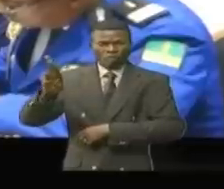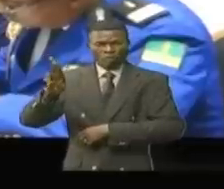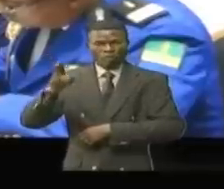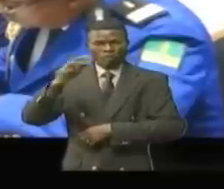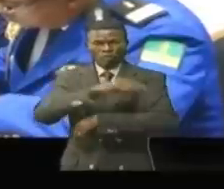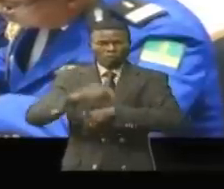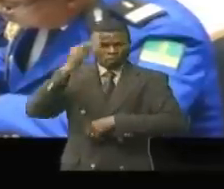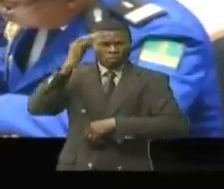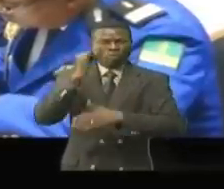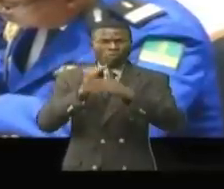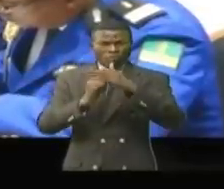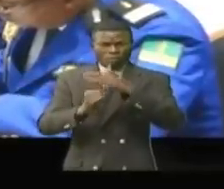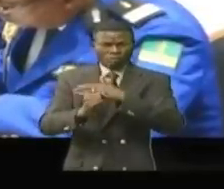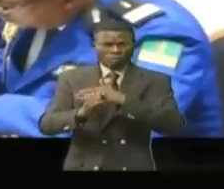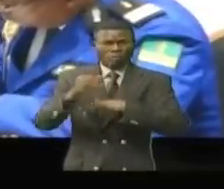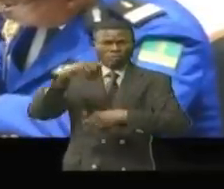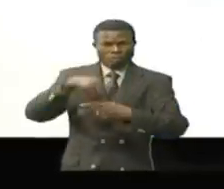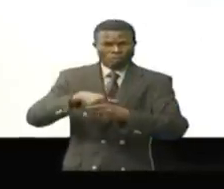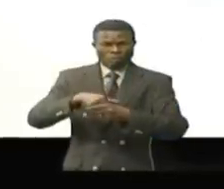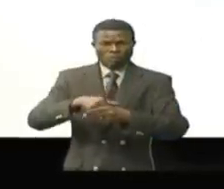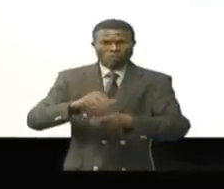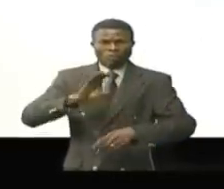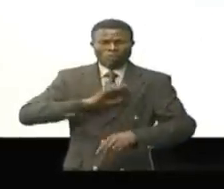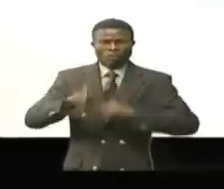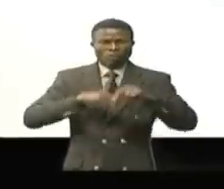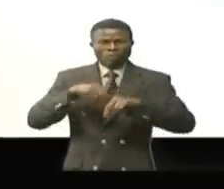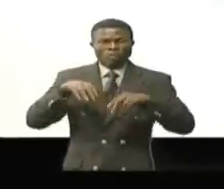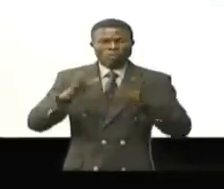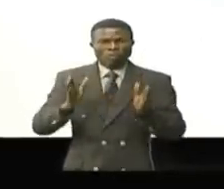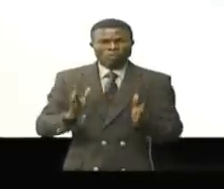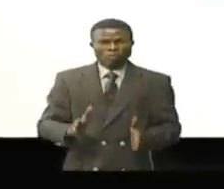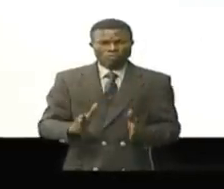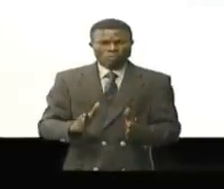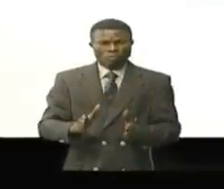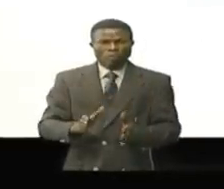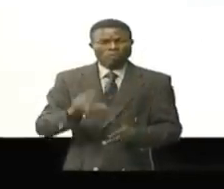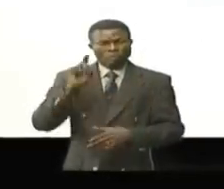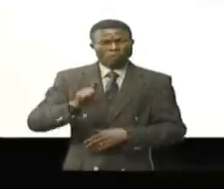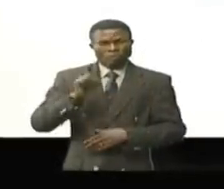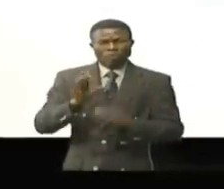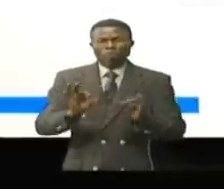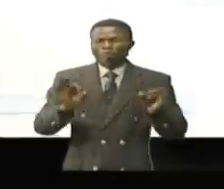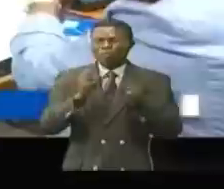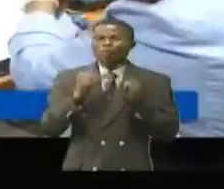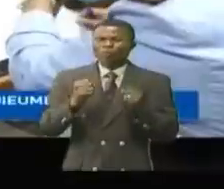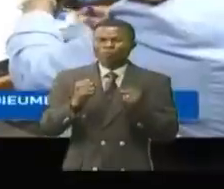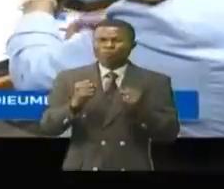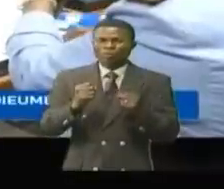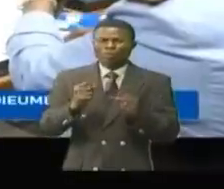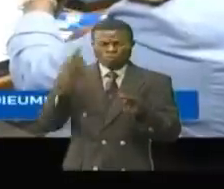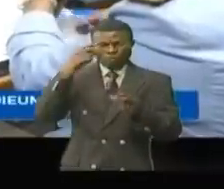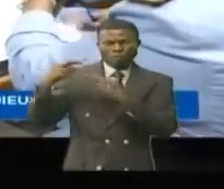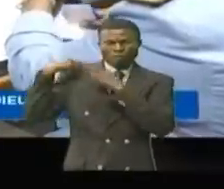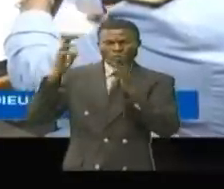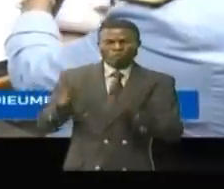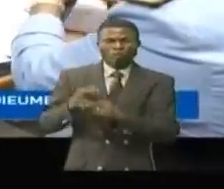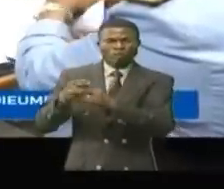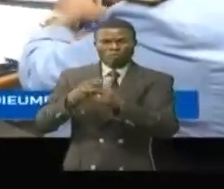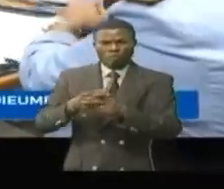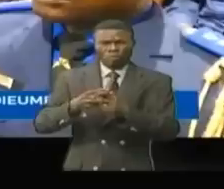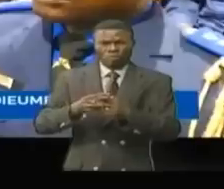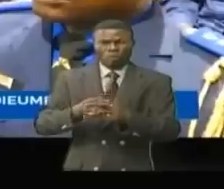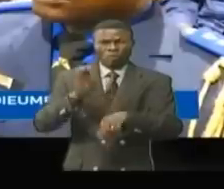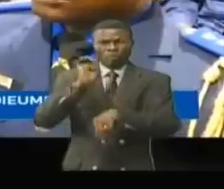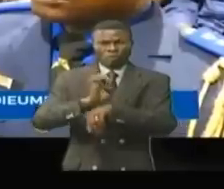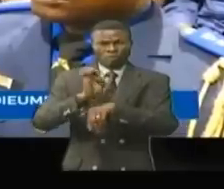de l'Intérieur à travers la police nationale congolaise revêt d'une grande importance pour les responsables de sécurité et